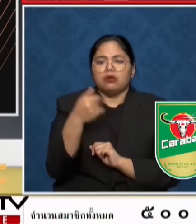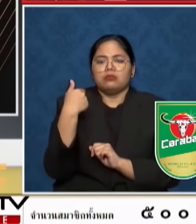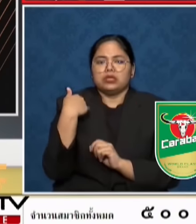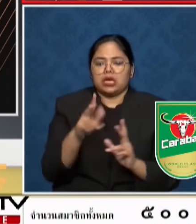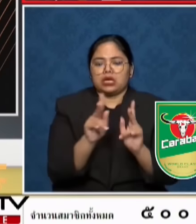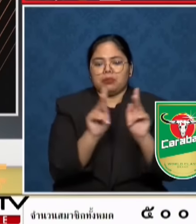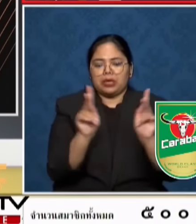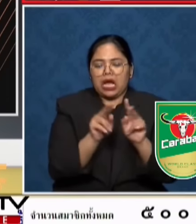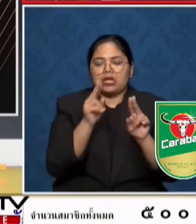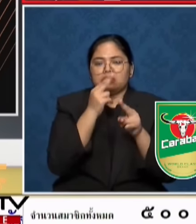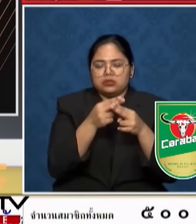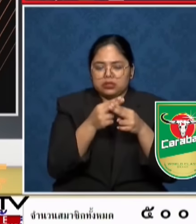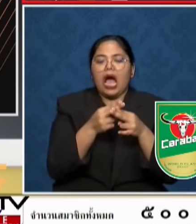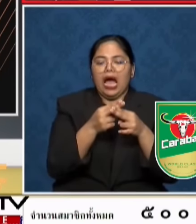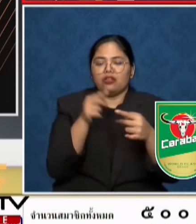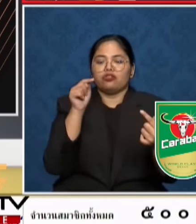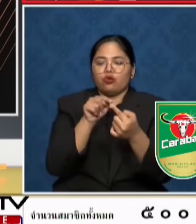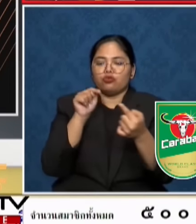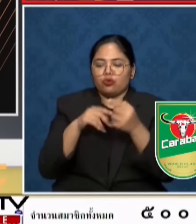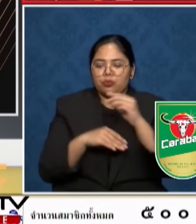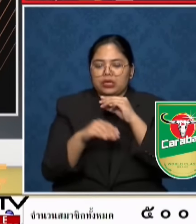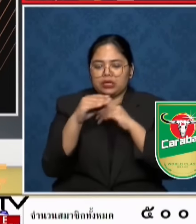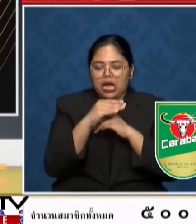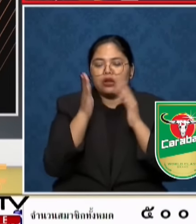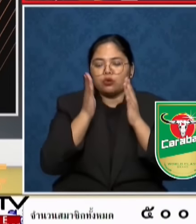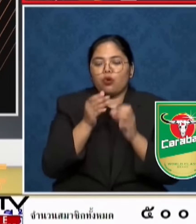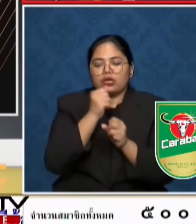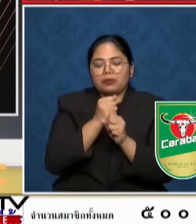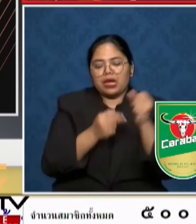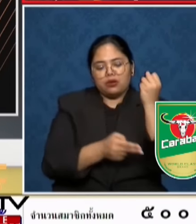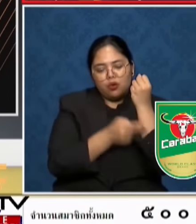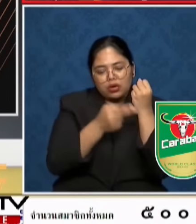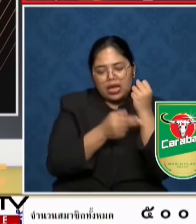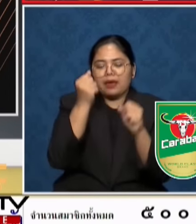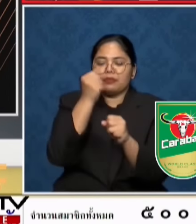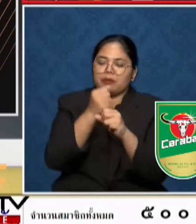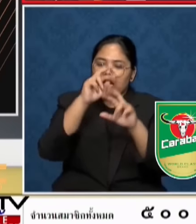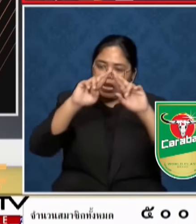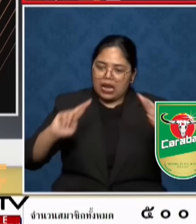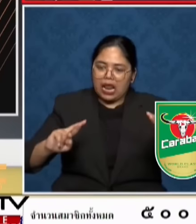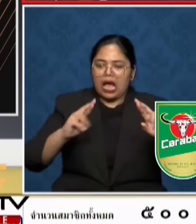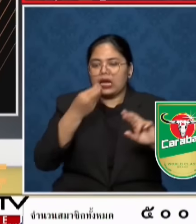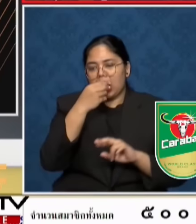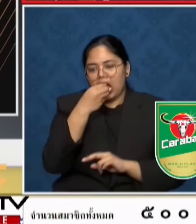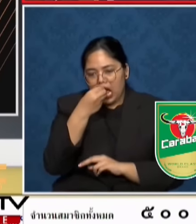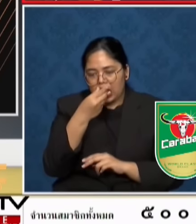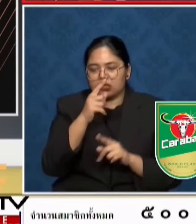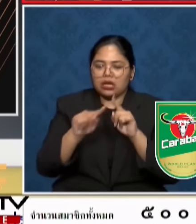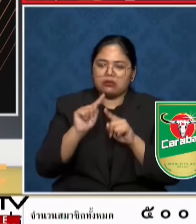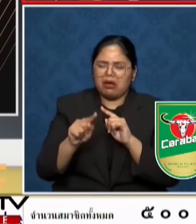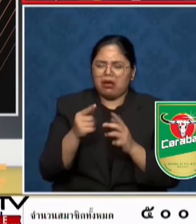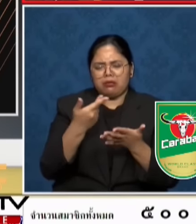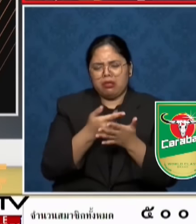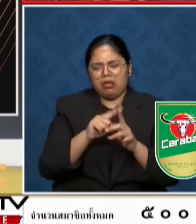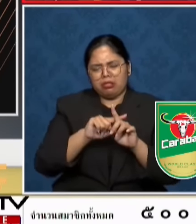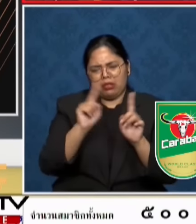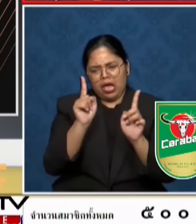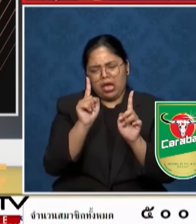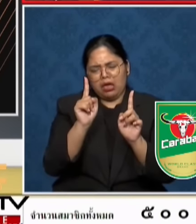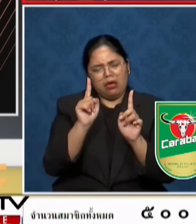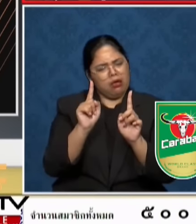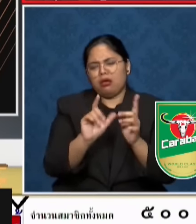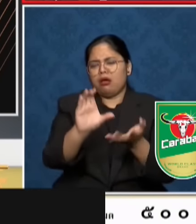แกก็บอกว่าโอ้งบมันเยอะขนาดนี้เนี่ยตลอด1ปีเนี่ย365วันประเทศไทยจะมี 10,000 อีเวนต์ตกวันละ27อีเวนต์ซึ่ง